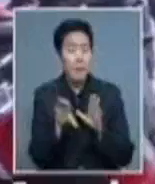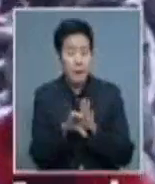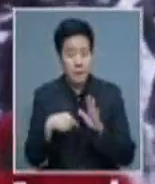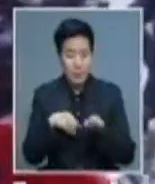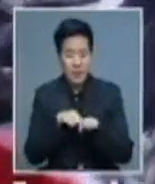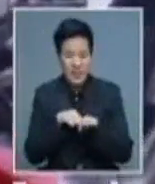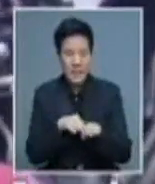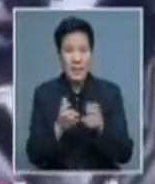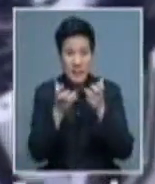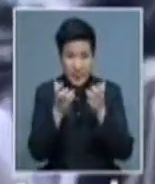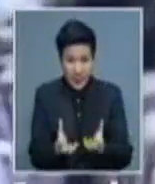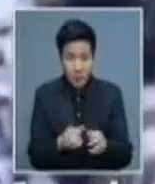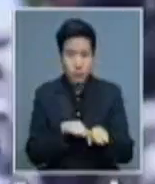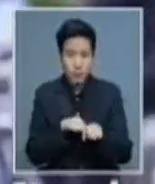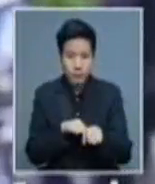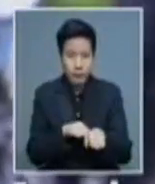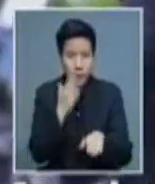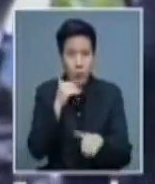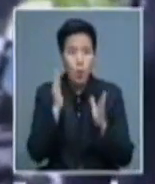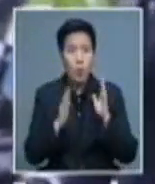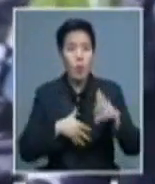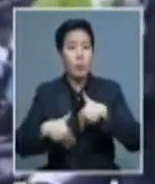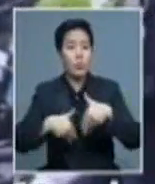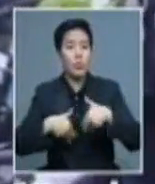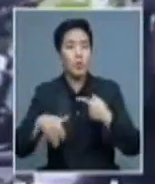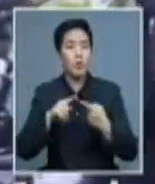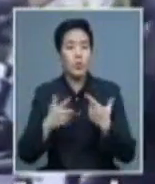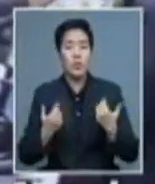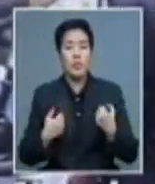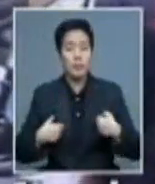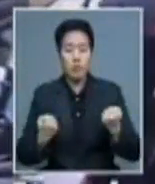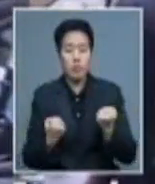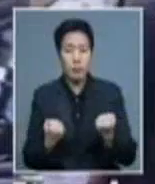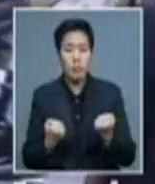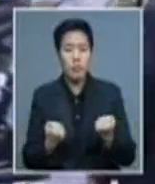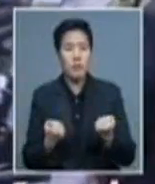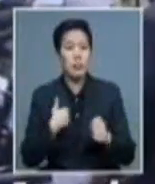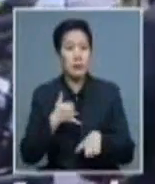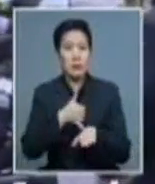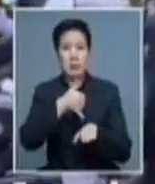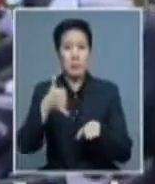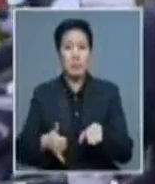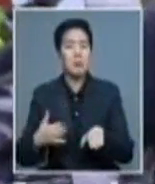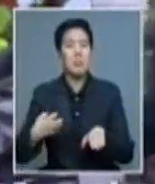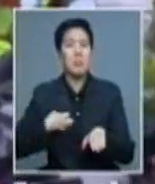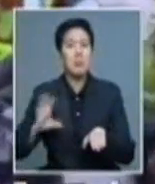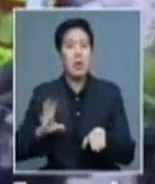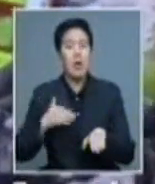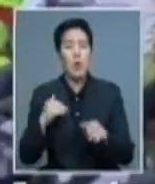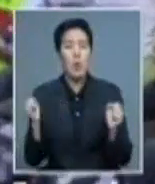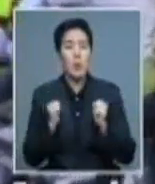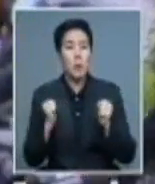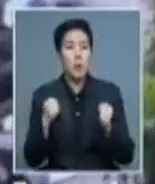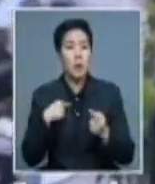สาหัสและเป็นอัมพาตในบางจุดเนื่องจากประชาชนนะคะที่ใช้รถใช้ถนนไม่ยอมที่จะลงมาค่ะเนื่องจากว่าเกรงว่าลงมาแล้วจะ